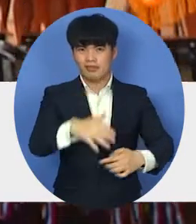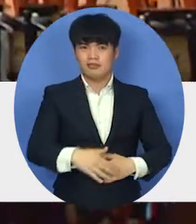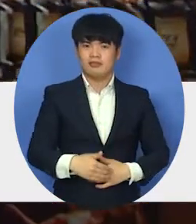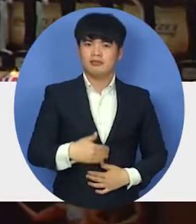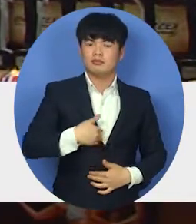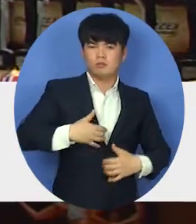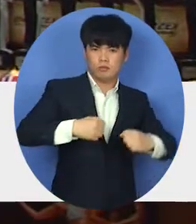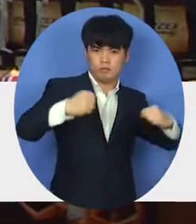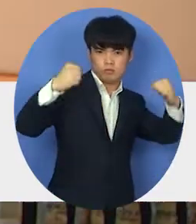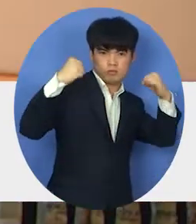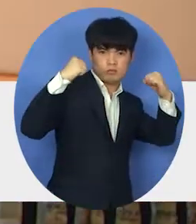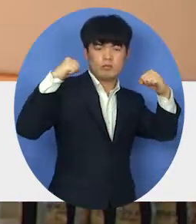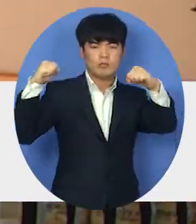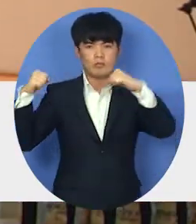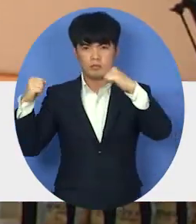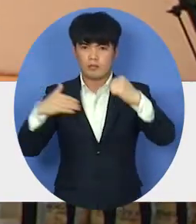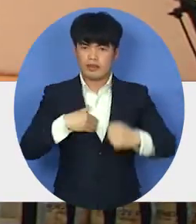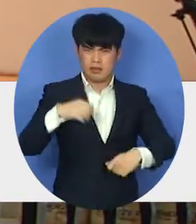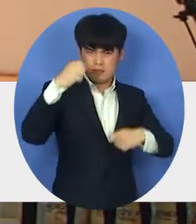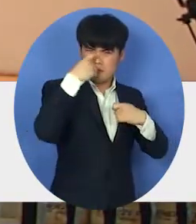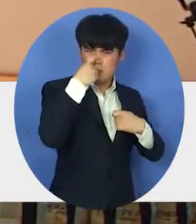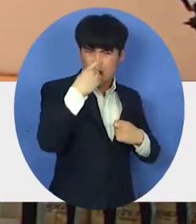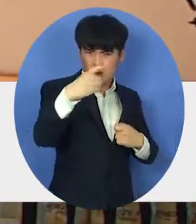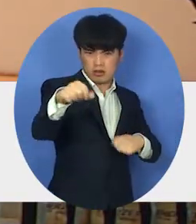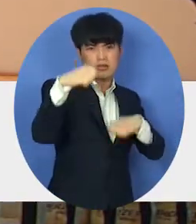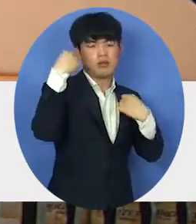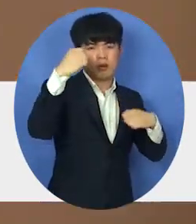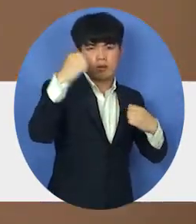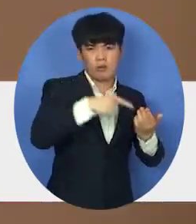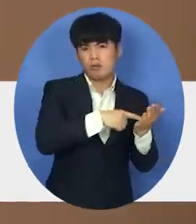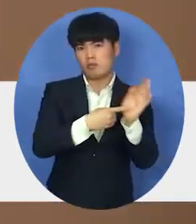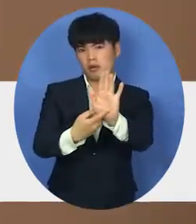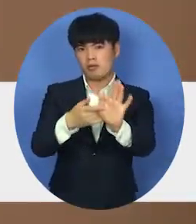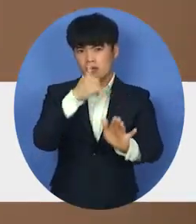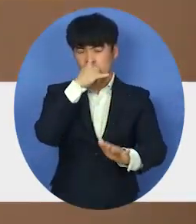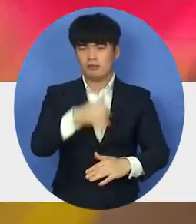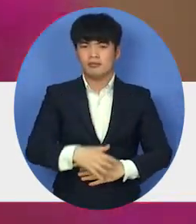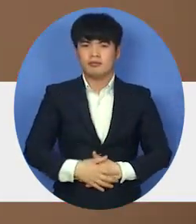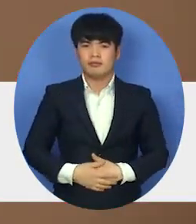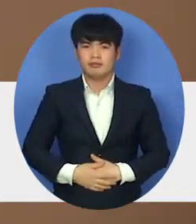그동안 갈고 닦아왔던 건강미와 개성, 그리고 멋진 퍼포먼스를 뽐냈습니다.